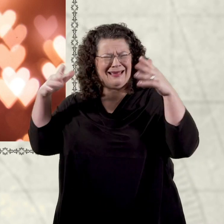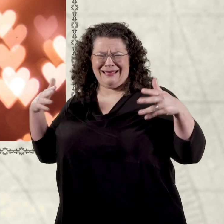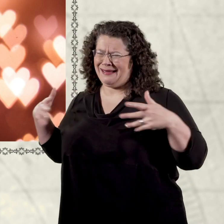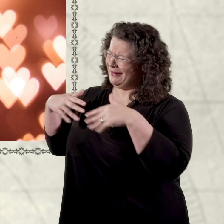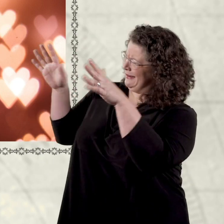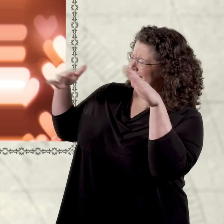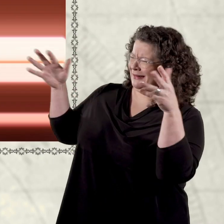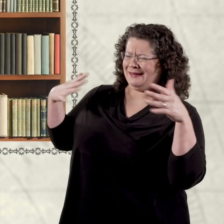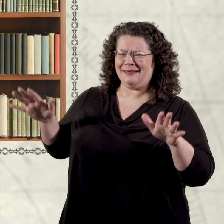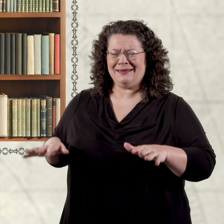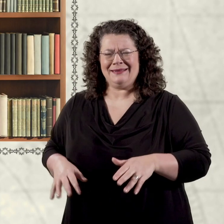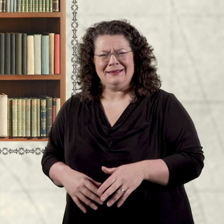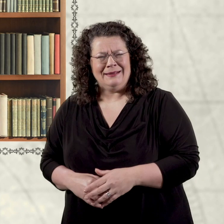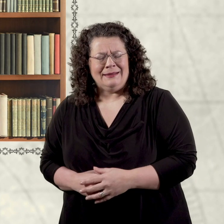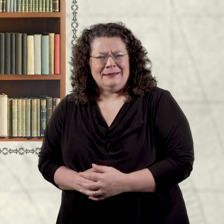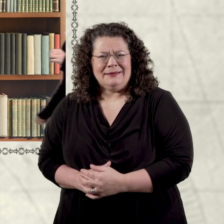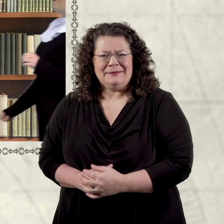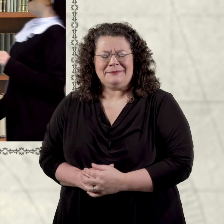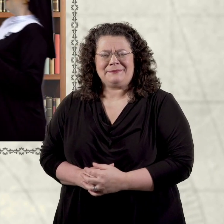pethau lyfu-dyfu yma, please.